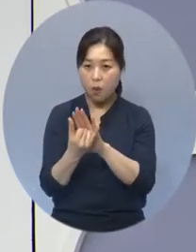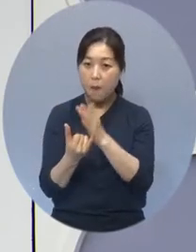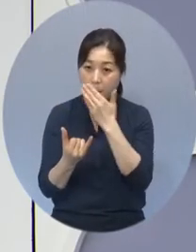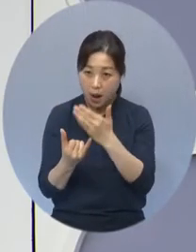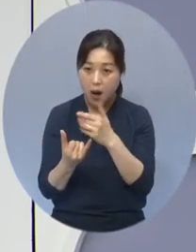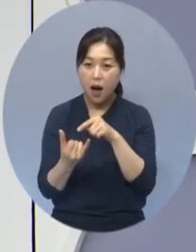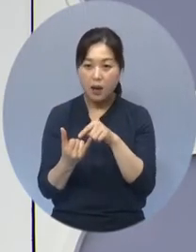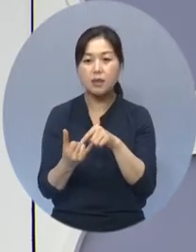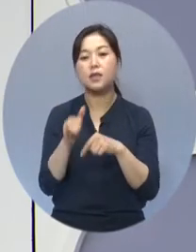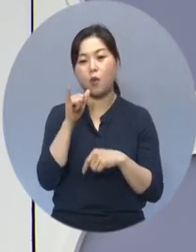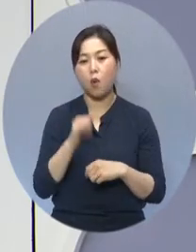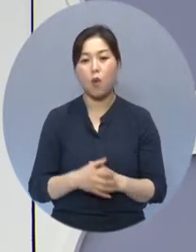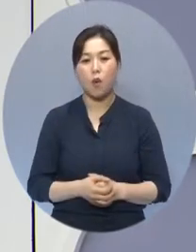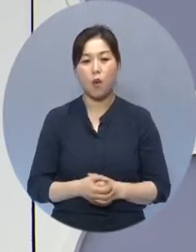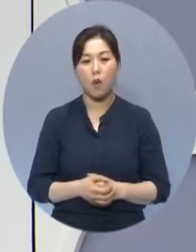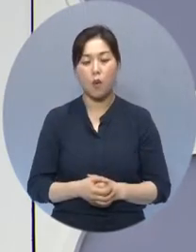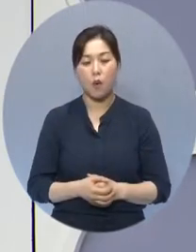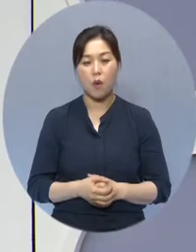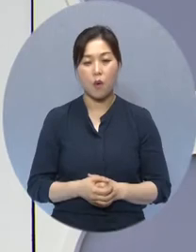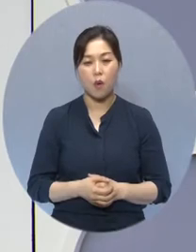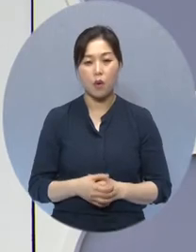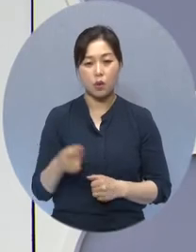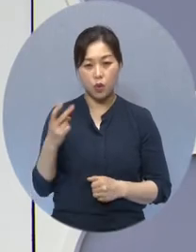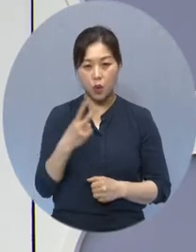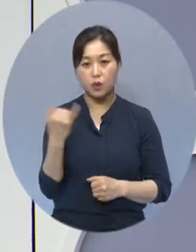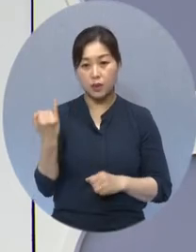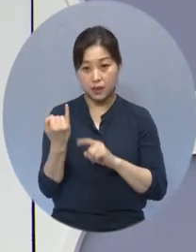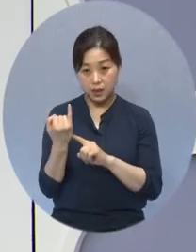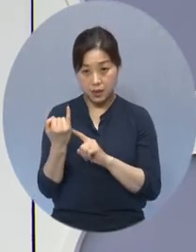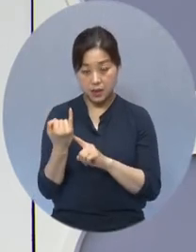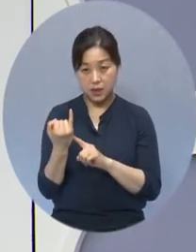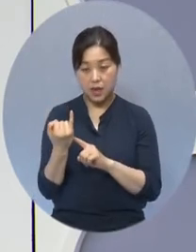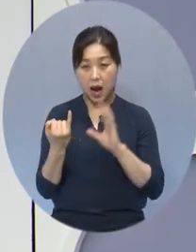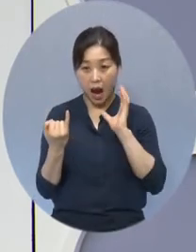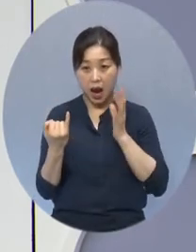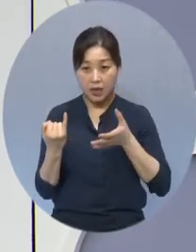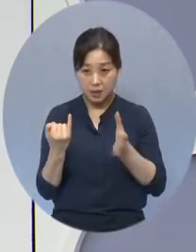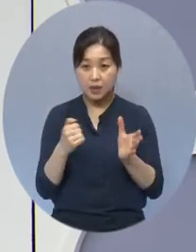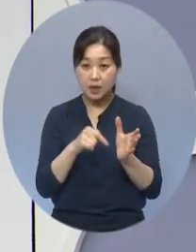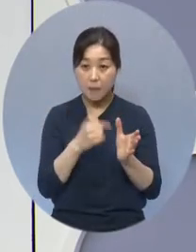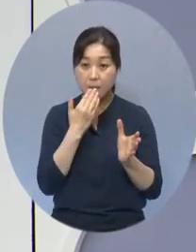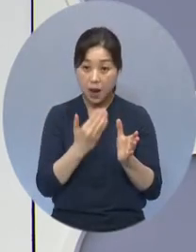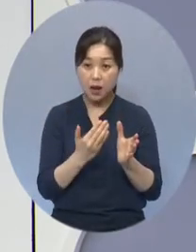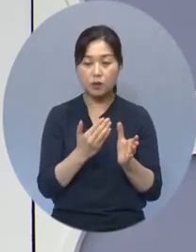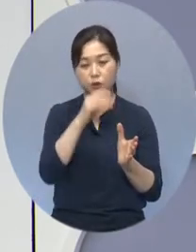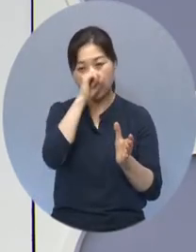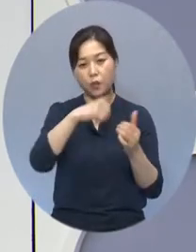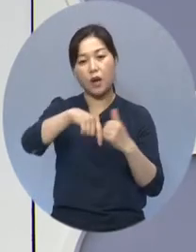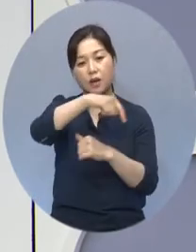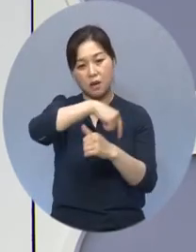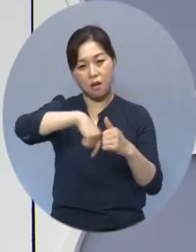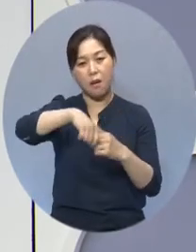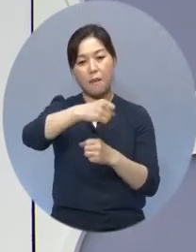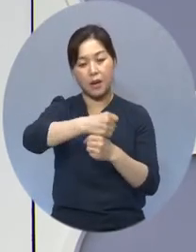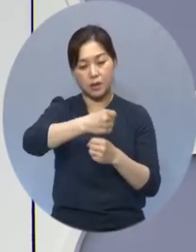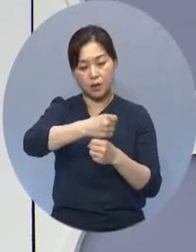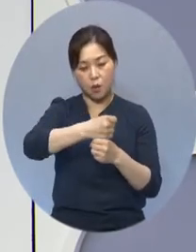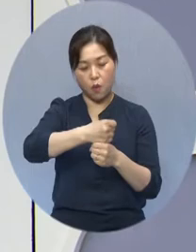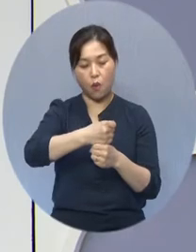개발하고 또 그걸 통해서 우리 주부들이 정말 아이를 출산할 수 있는 좋은 환경을 이렇게 만들어